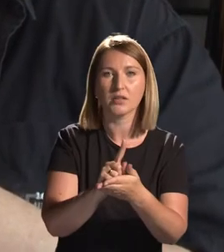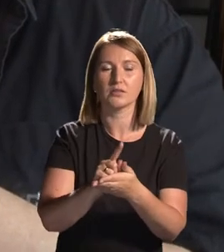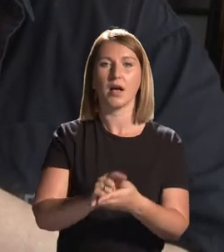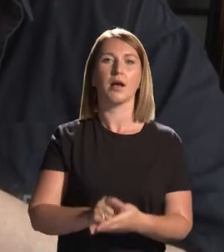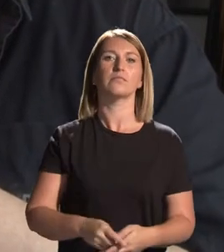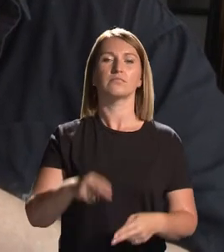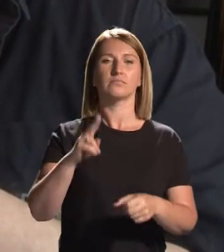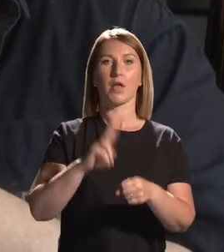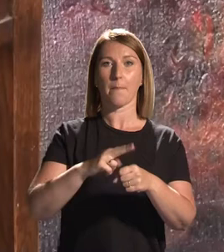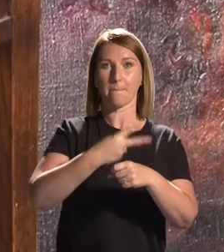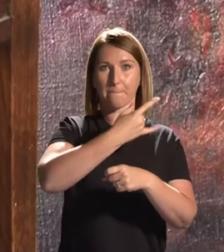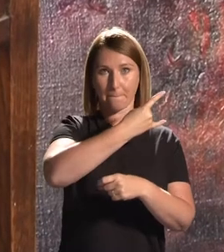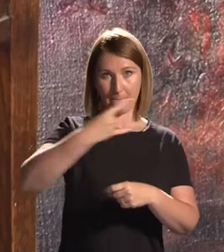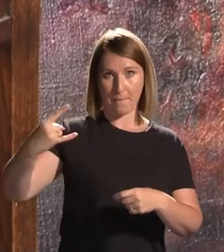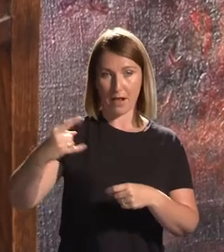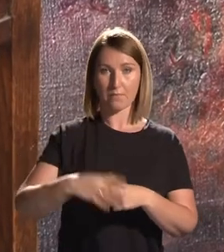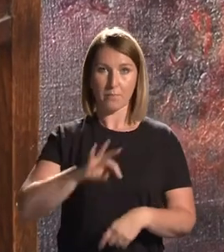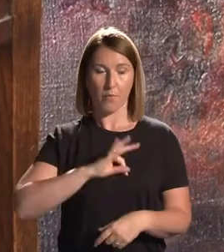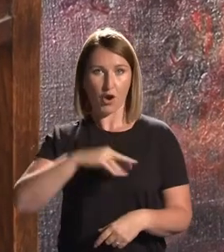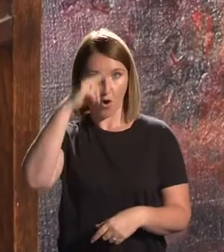tą kasetę o ojcu.